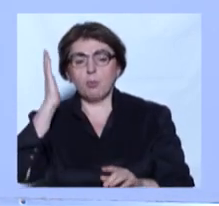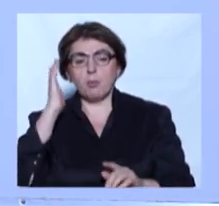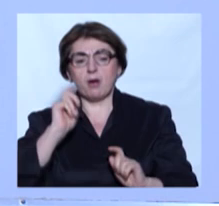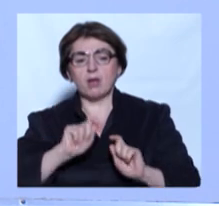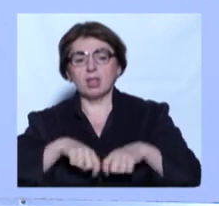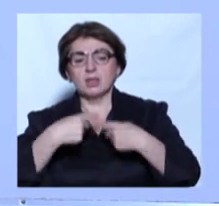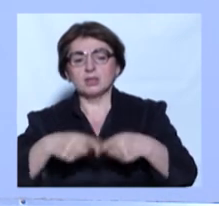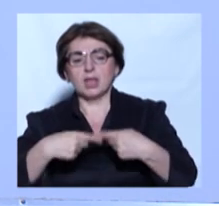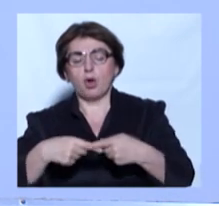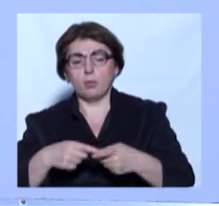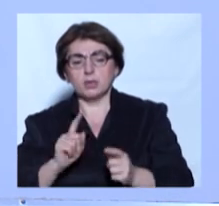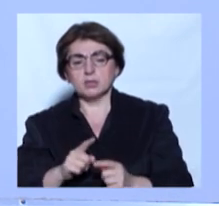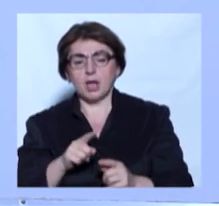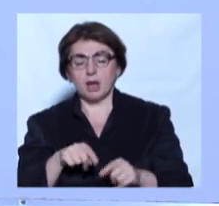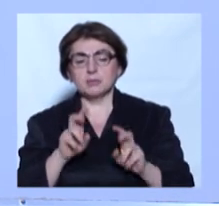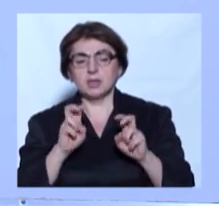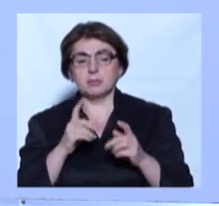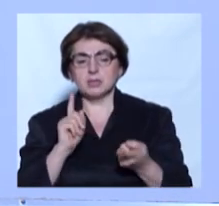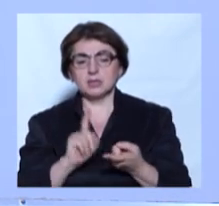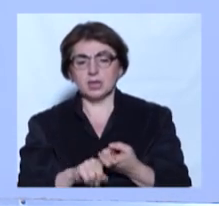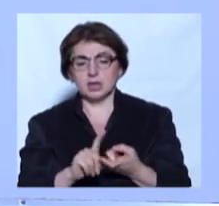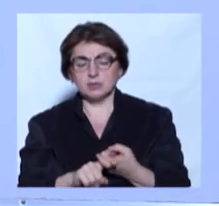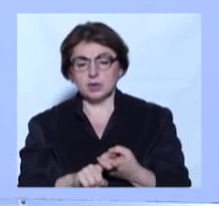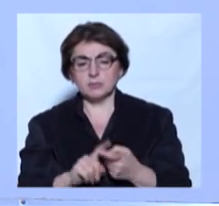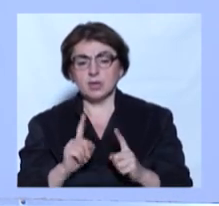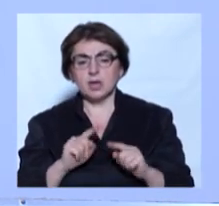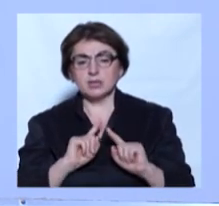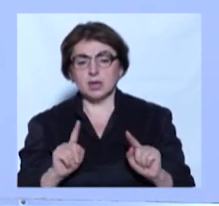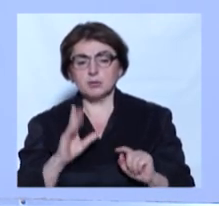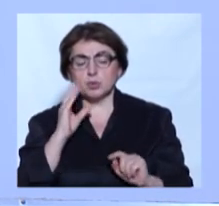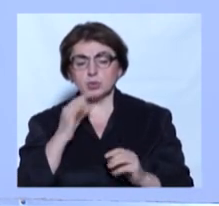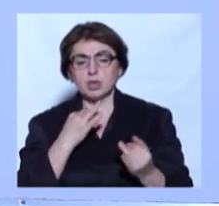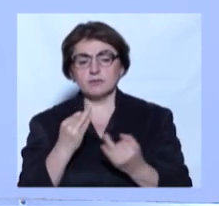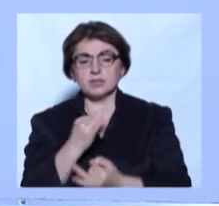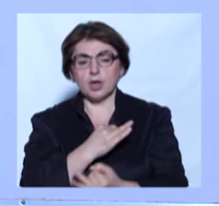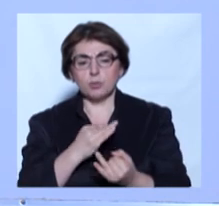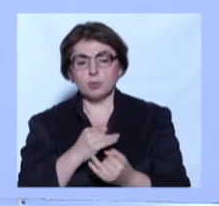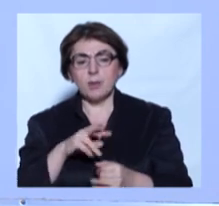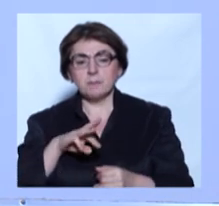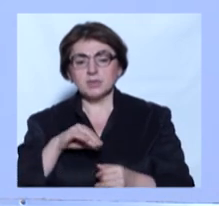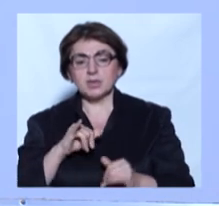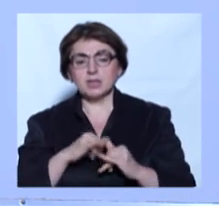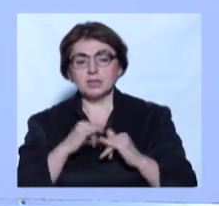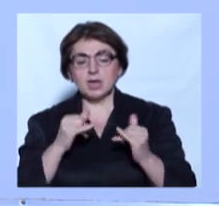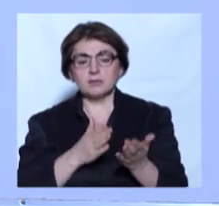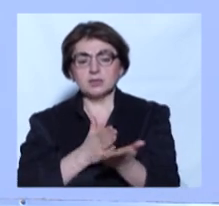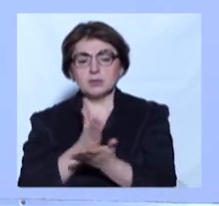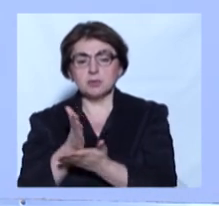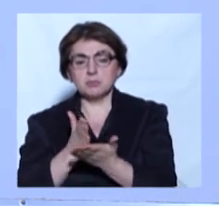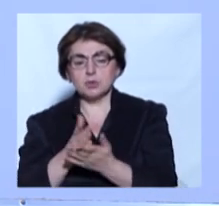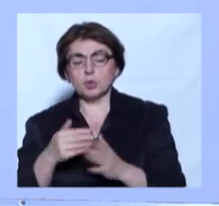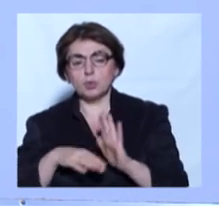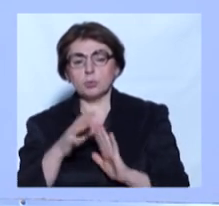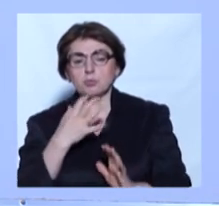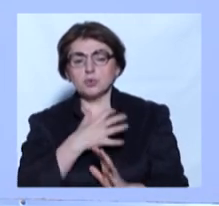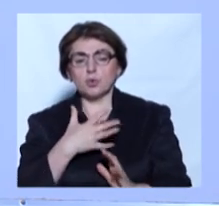სიტყვით შესაძლოა ასეც კი თქვა ამ საკითხთან დაკავშირებით. გარდა ამისა, როდესაც საუბრობთ მდგრადი განვითარების მიზნებზე, უმნიშვნელოვანესია კიდევ